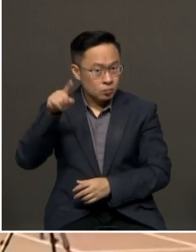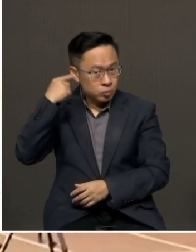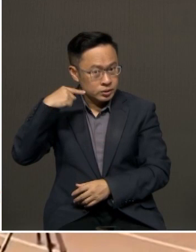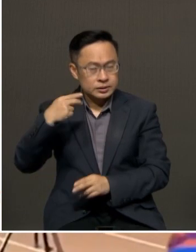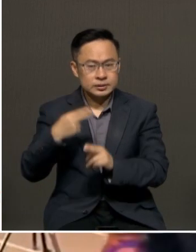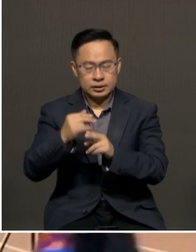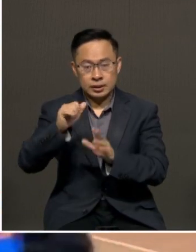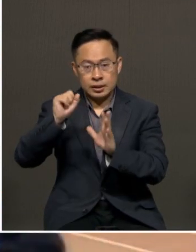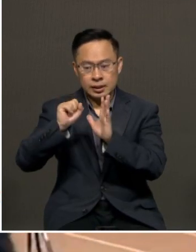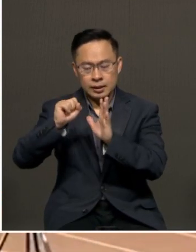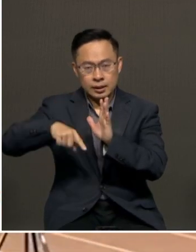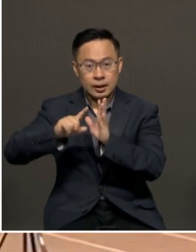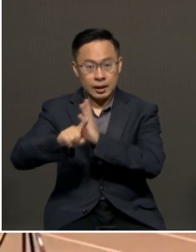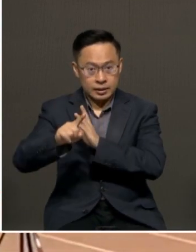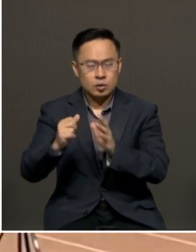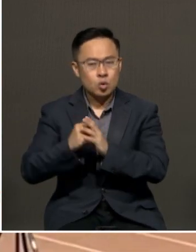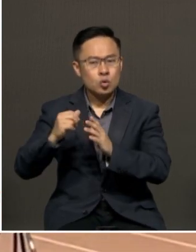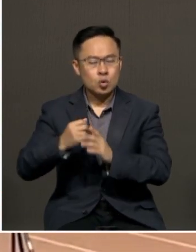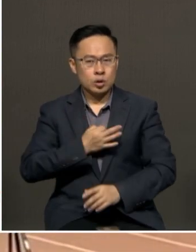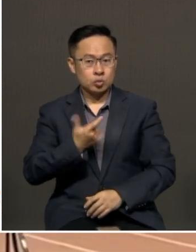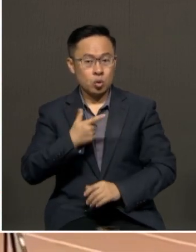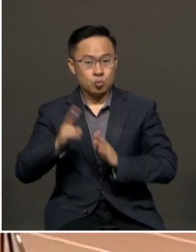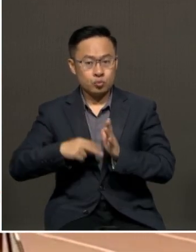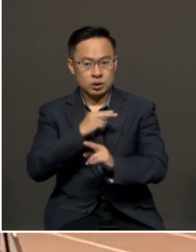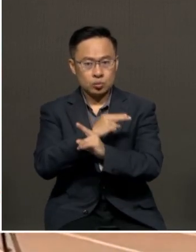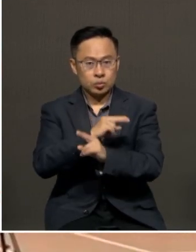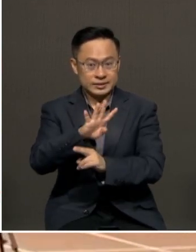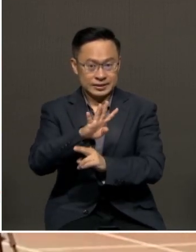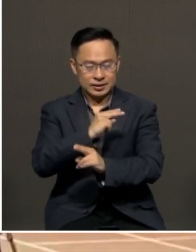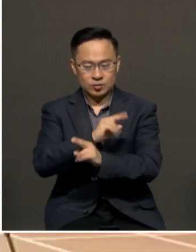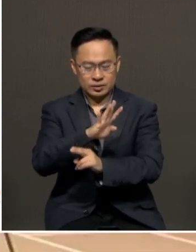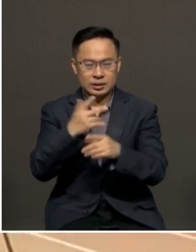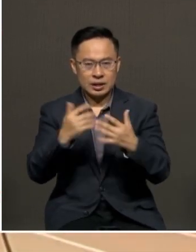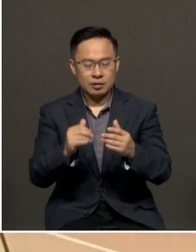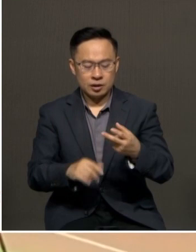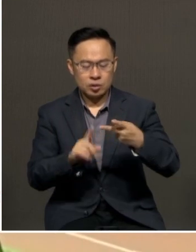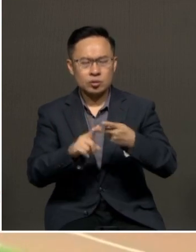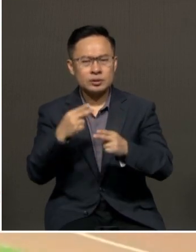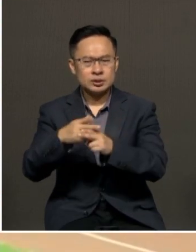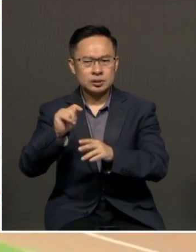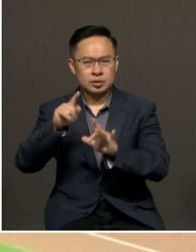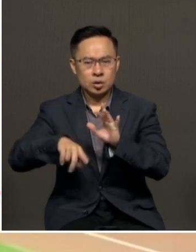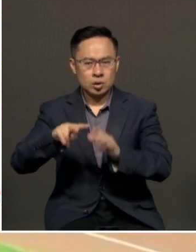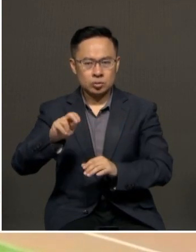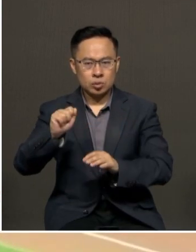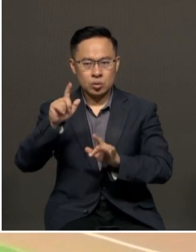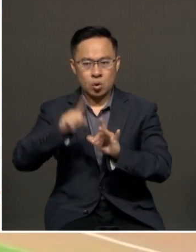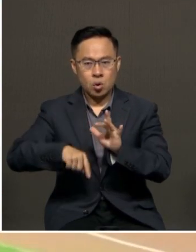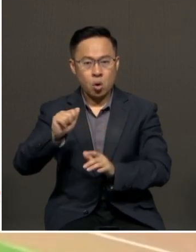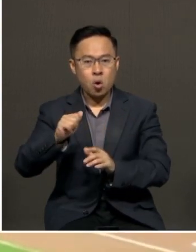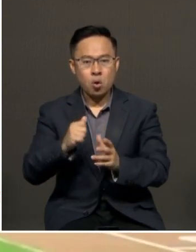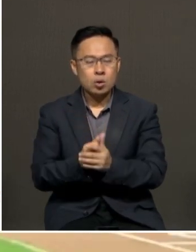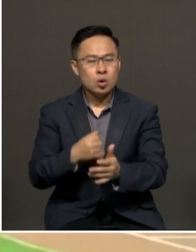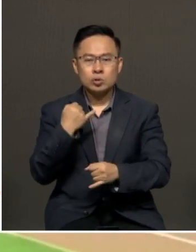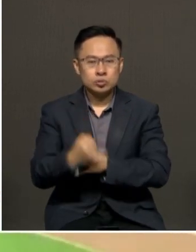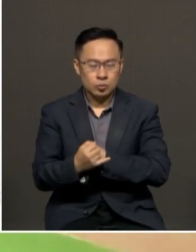องวิ่งผลัด 4x100 เมตรหญิงใน4เกมครั้งล่าสุดรวมถึงต้นอ้อชนาภาชัตระรัชชะที่ผลนะคะส